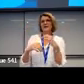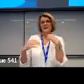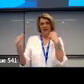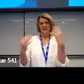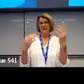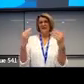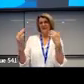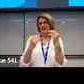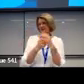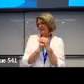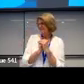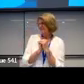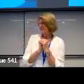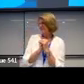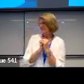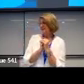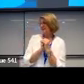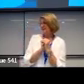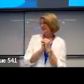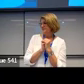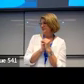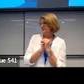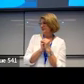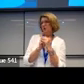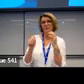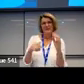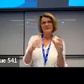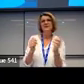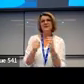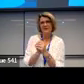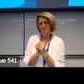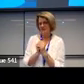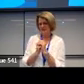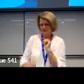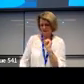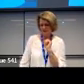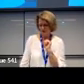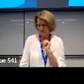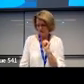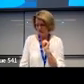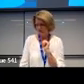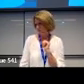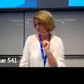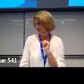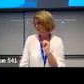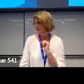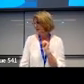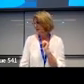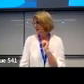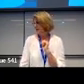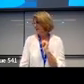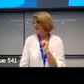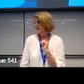Éducation, avec des collaborations avec les universités sur différents